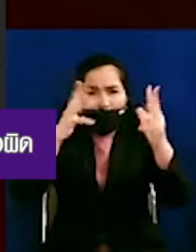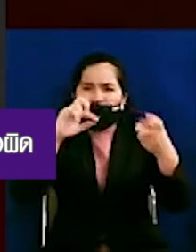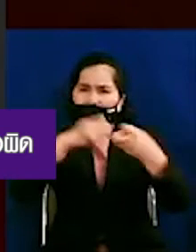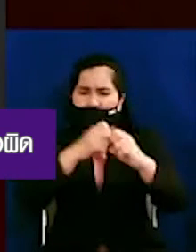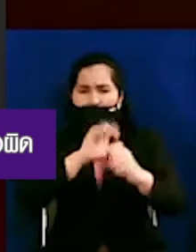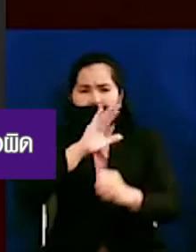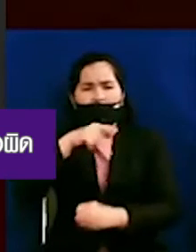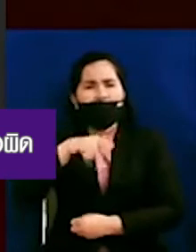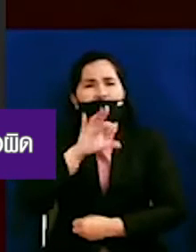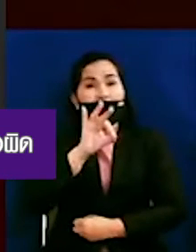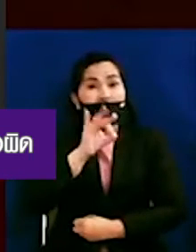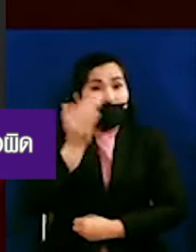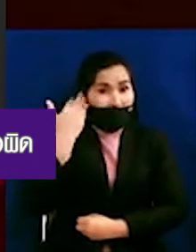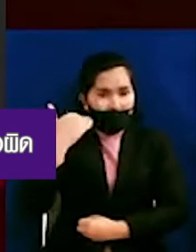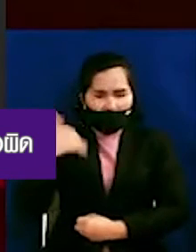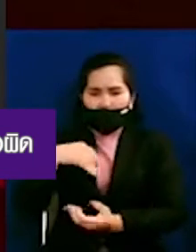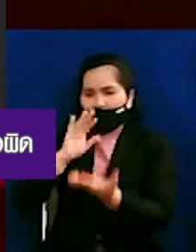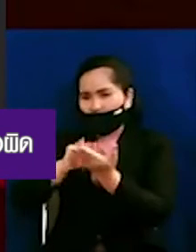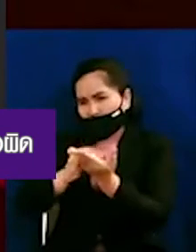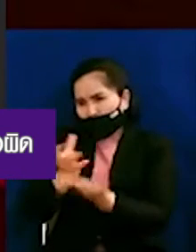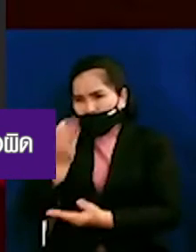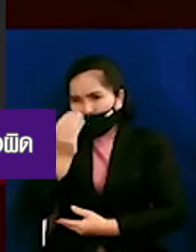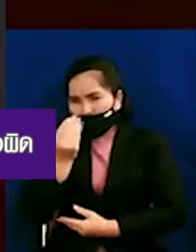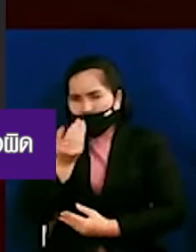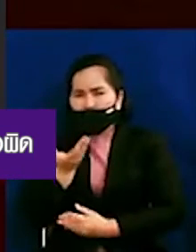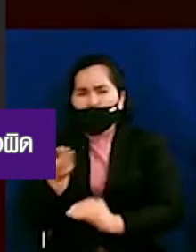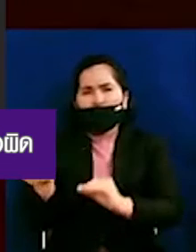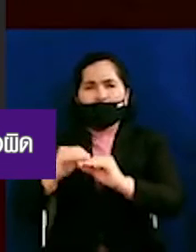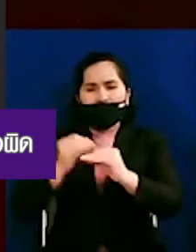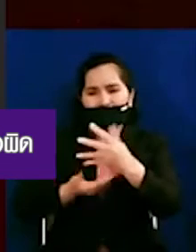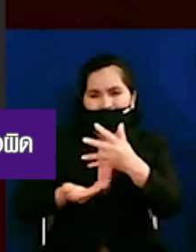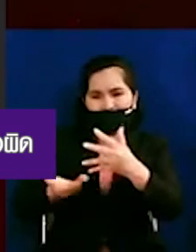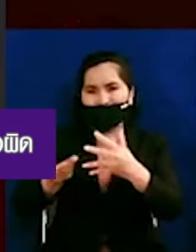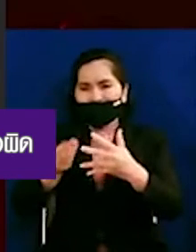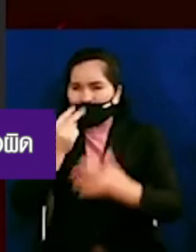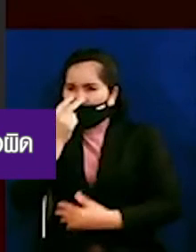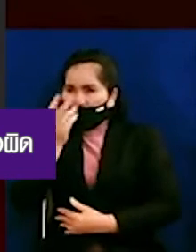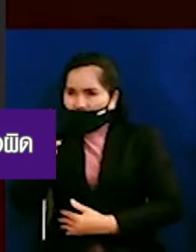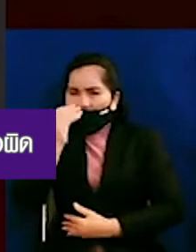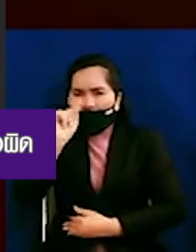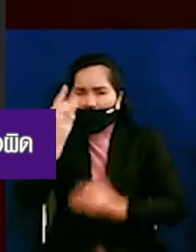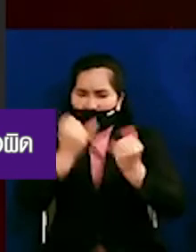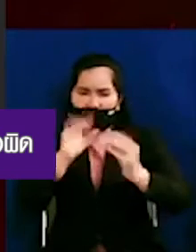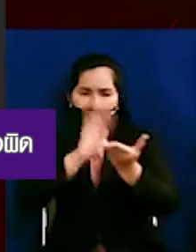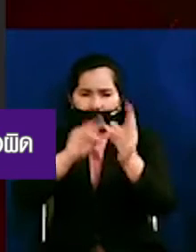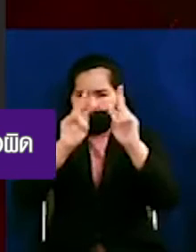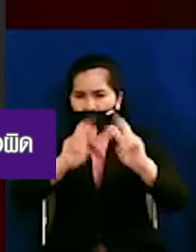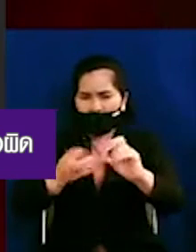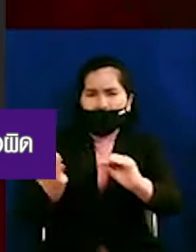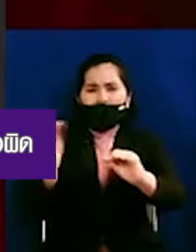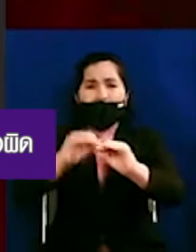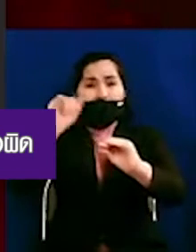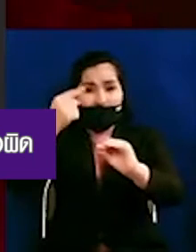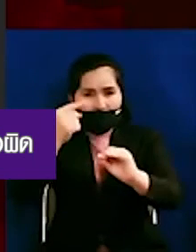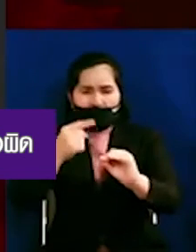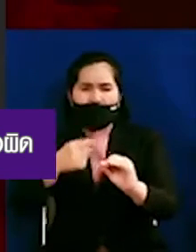เดิมพอเรามีการติดตามข้อมูลขอข้อมูลเพิ่มเติมนะครับเราก็ได้รับทราบว่ามีผลการศึกษาเพิ่มเติมในเรื่องของความ